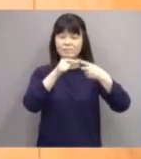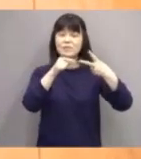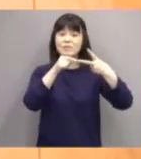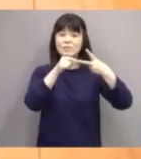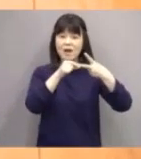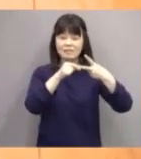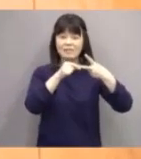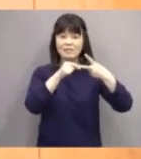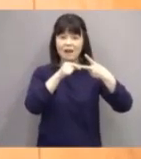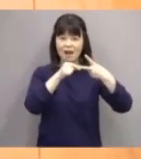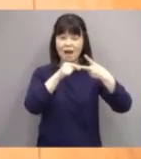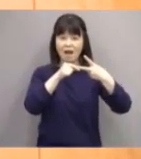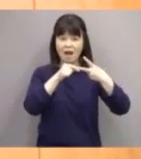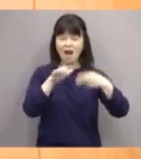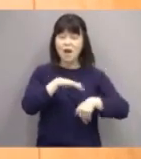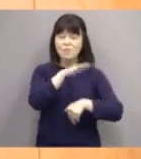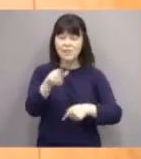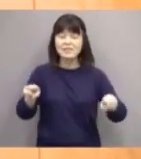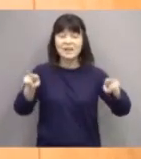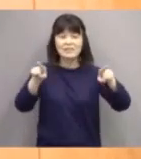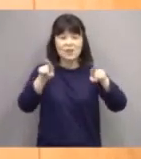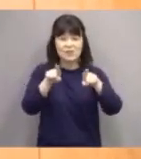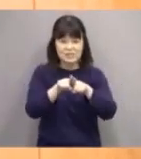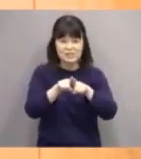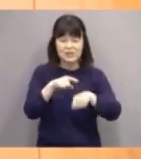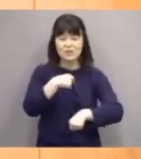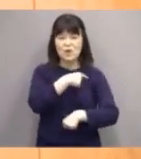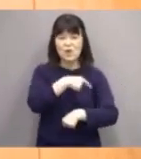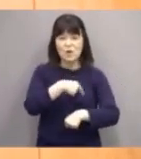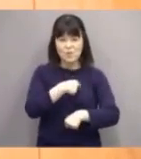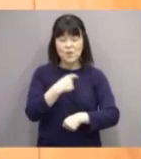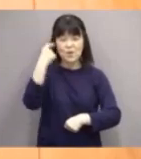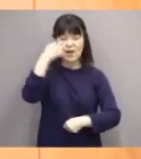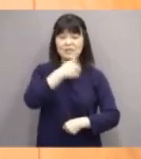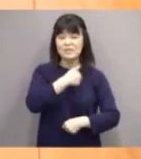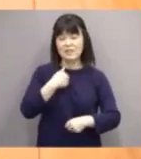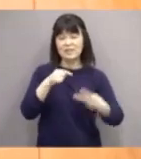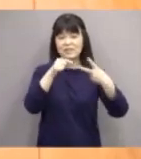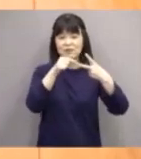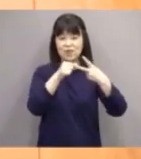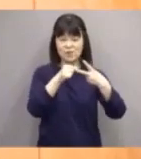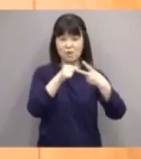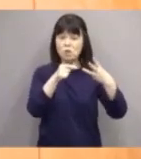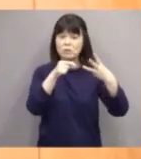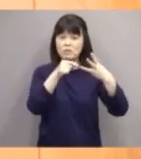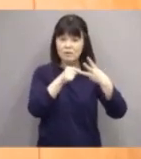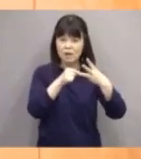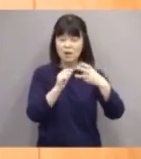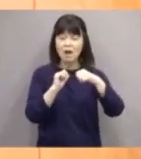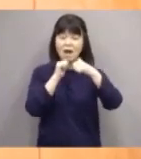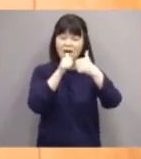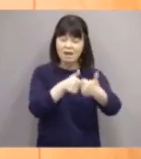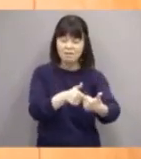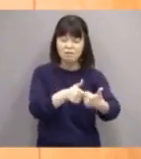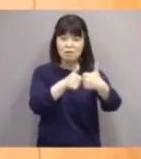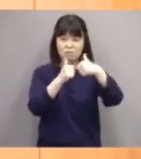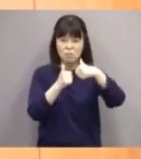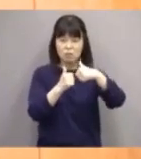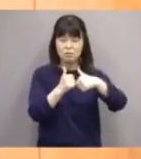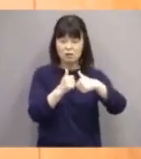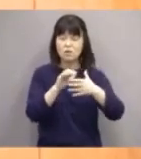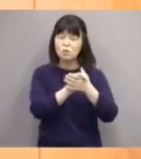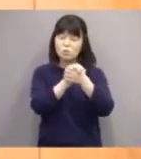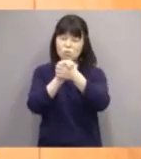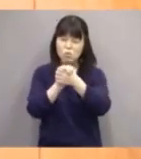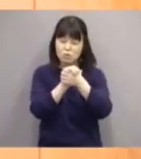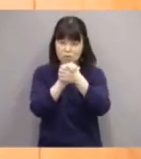2番が一緒っていう思いを感じさせること、3番が勝ったり負けたり、お友達を応